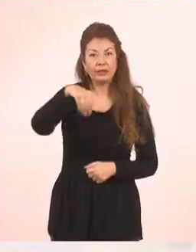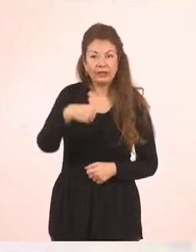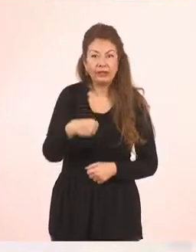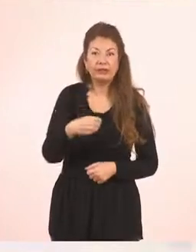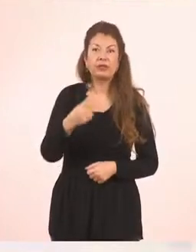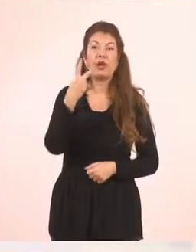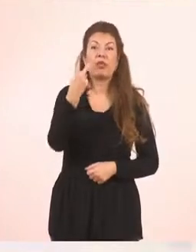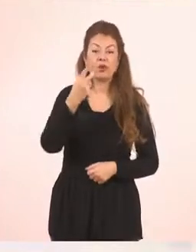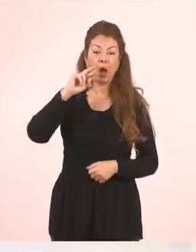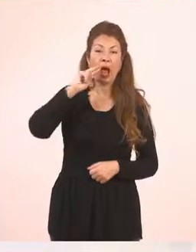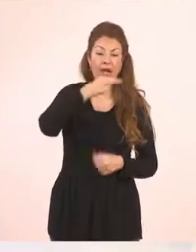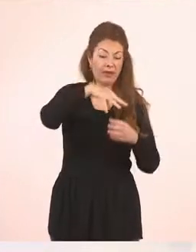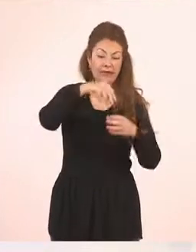αχλάδια,